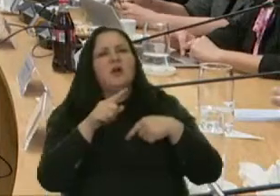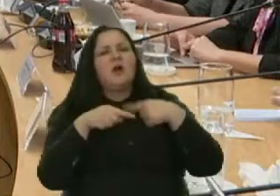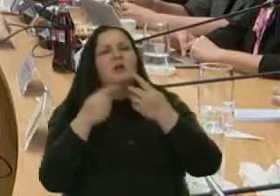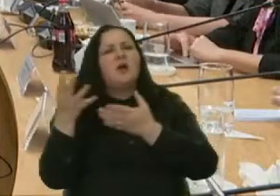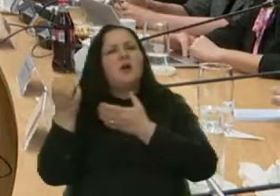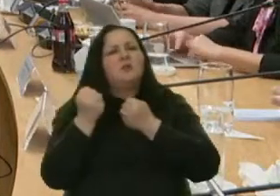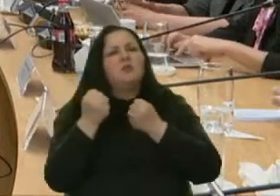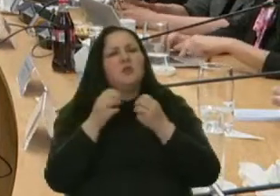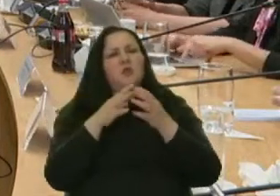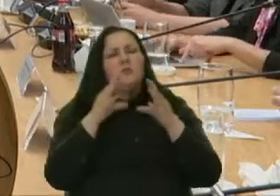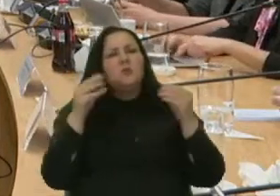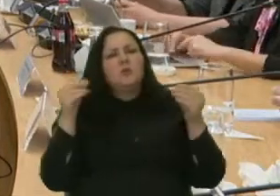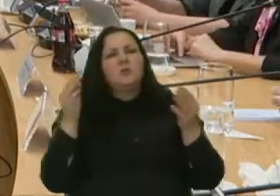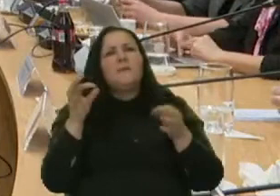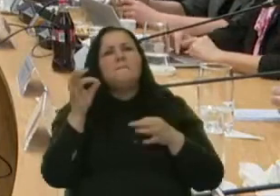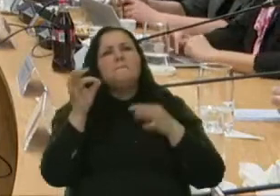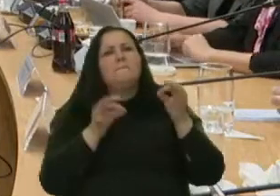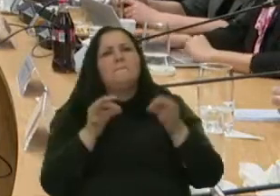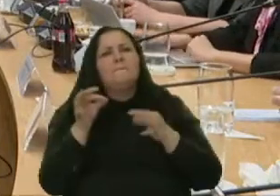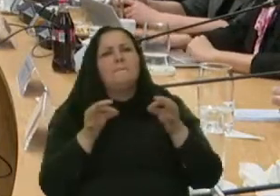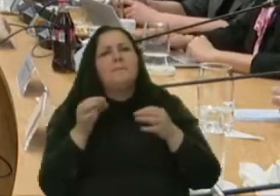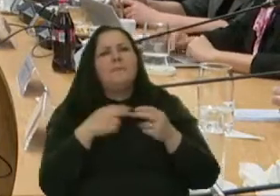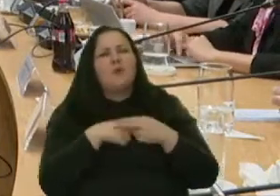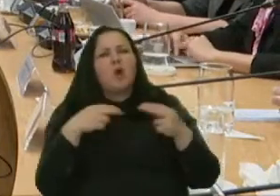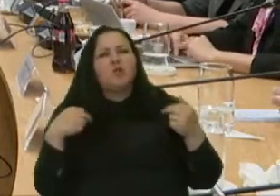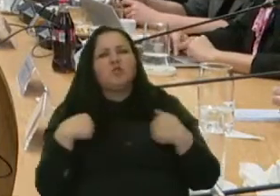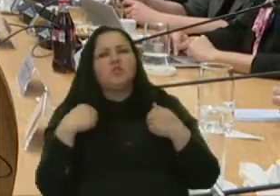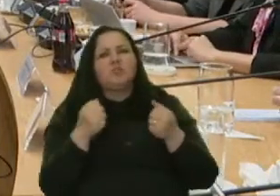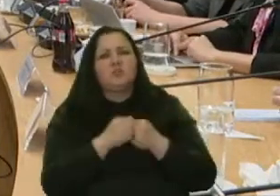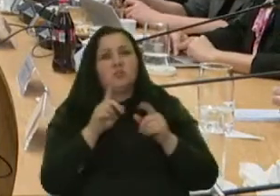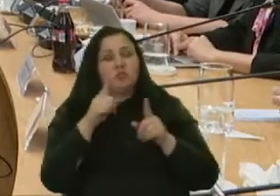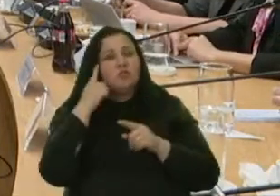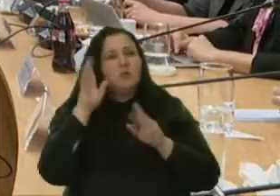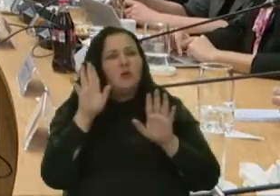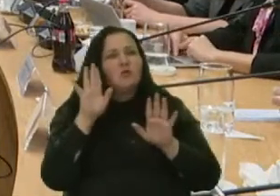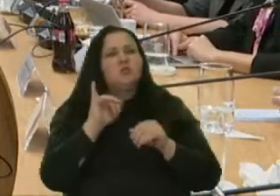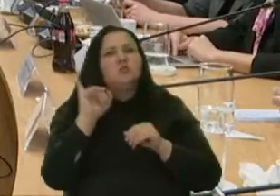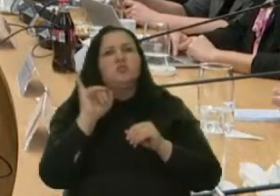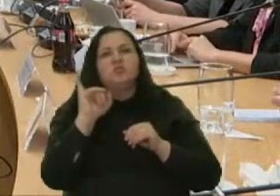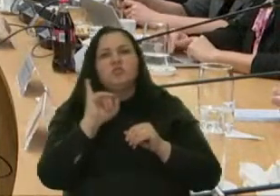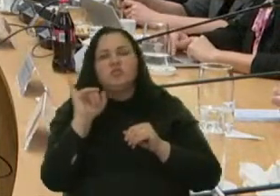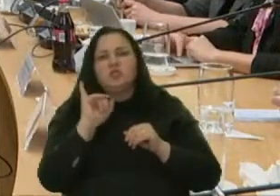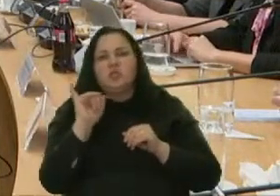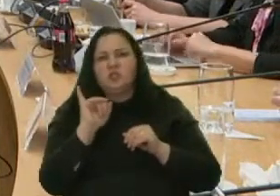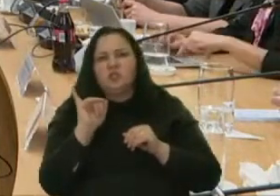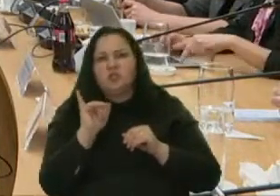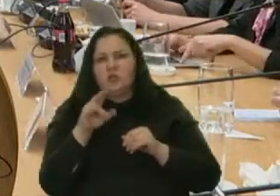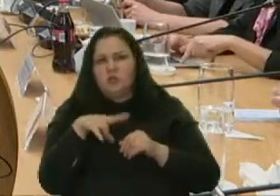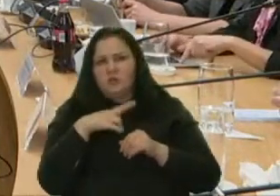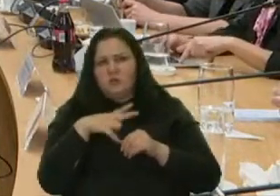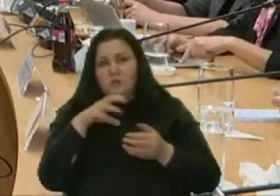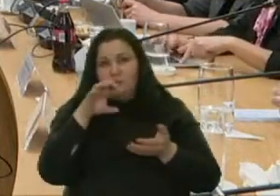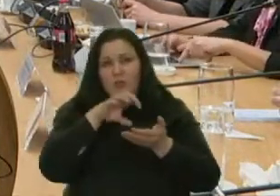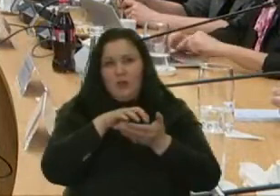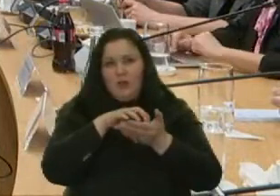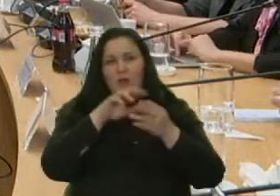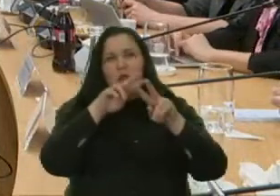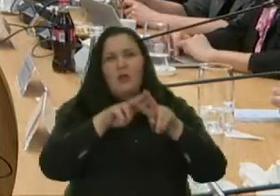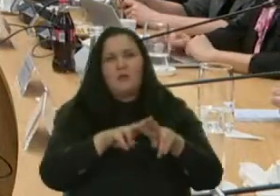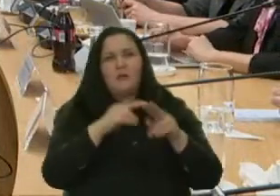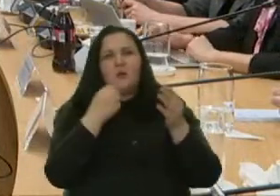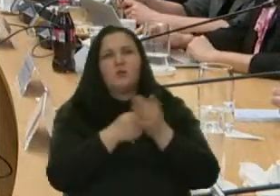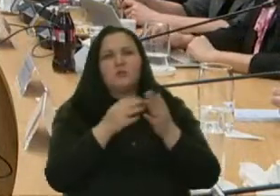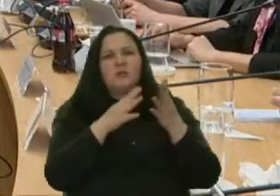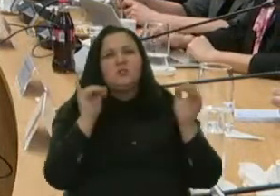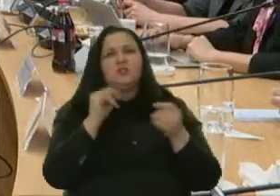sine o grămadă de procese așa este eu de aia îmi amintesc că atunci când a fost cu creșă Așa mi ați spus dumneavoastră cei care sunt pe loc au rămas cu salariile mari